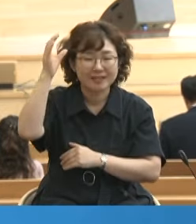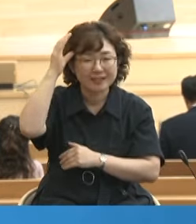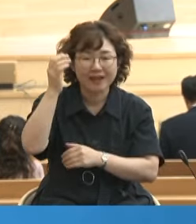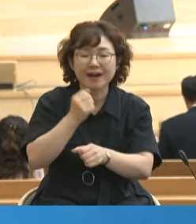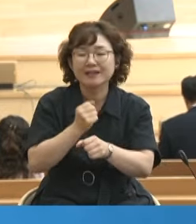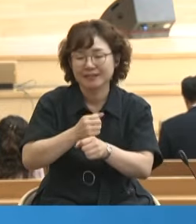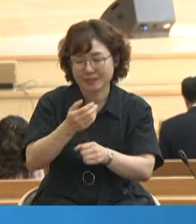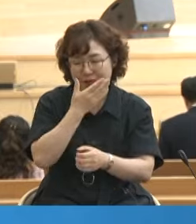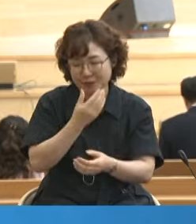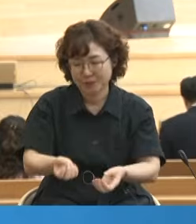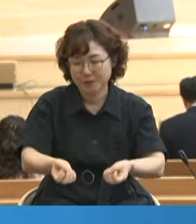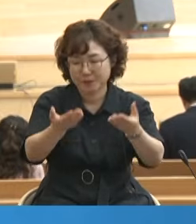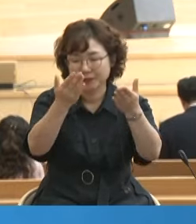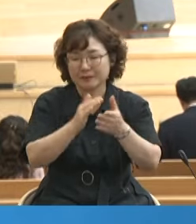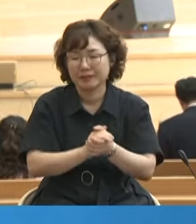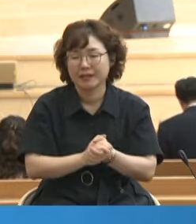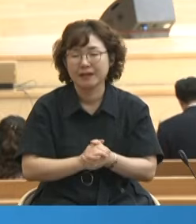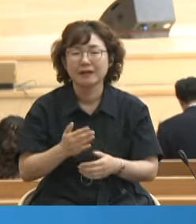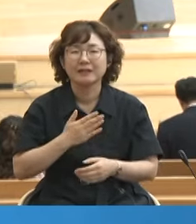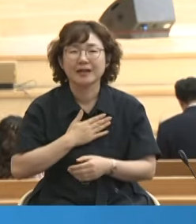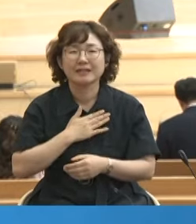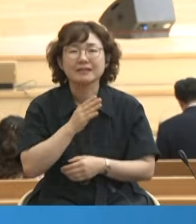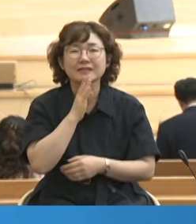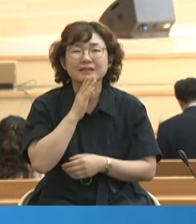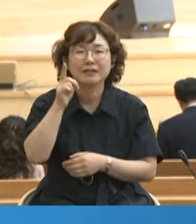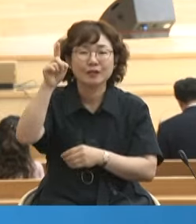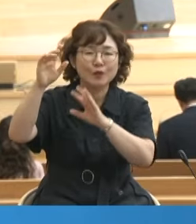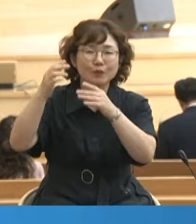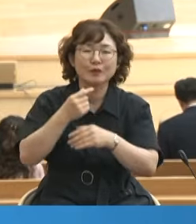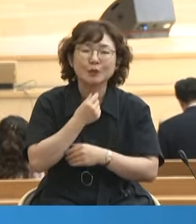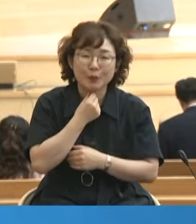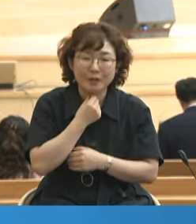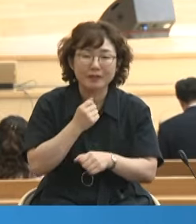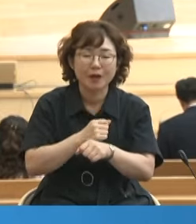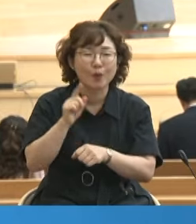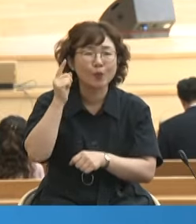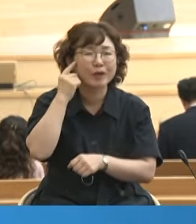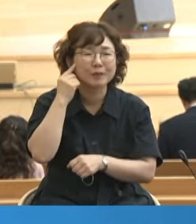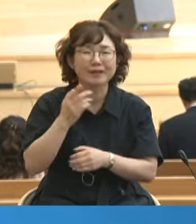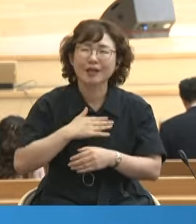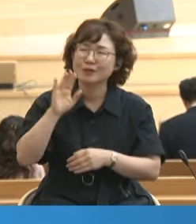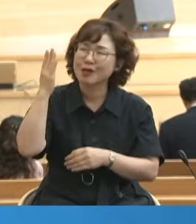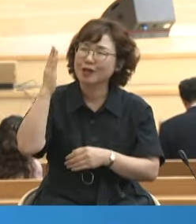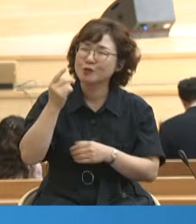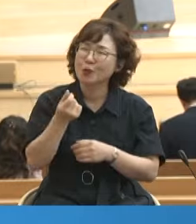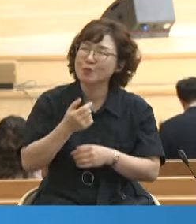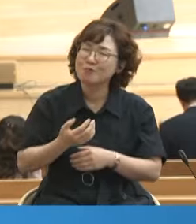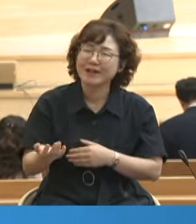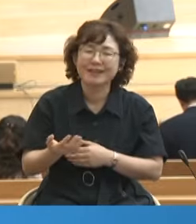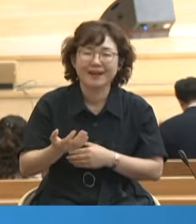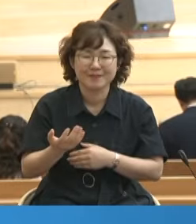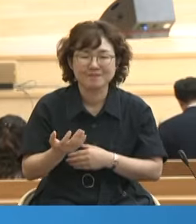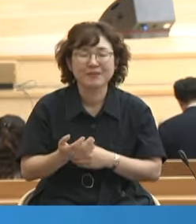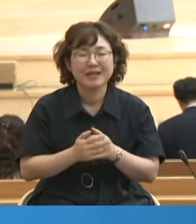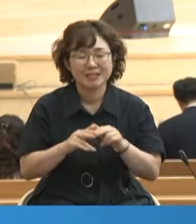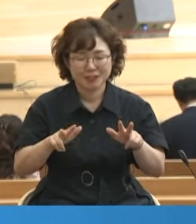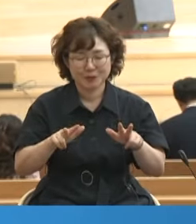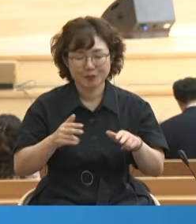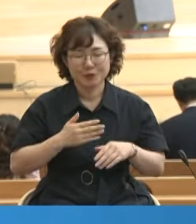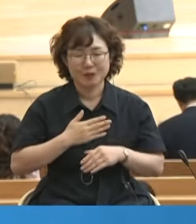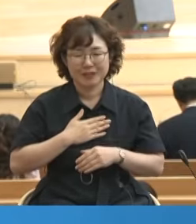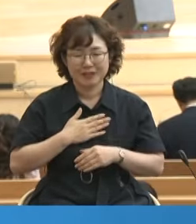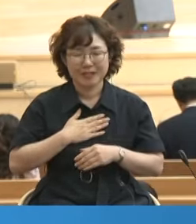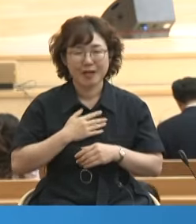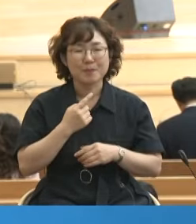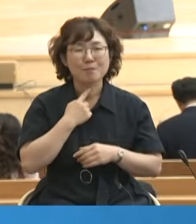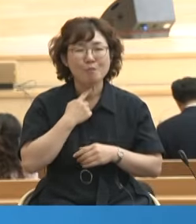축복합니다. 아멘. 저는 정말 천국을 소망해요. 왜냐하면 최근에 제가 좀 많이 아프다 보니까 오늘 또 지금 여러분이